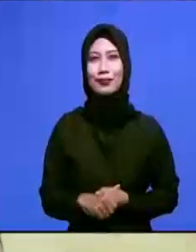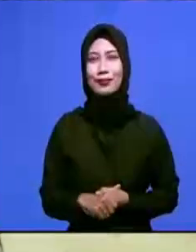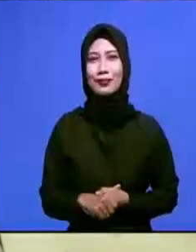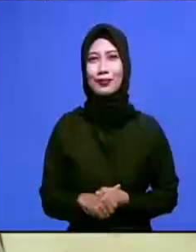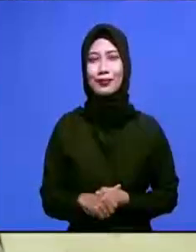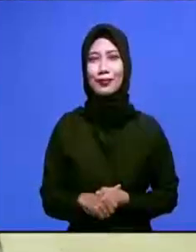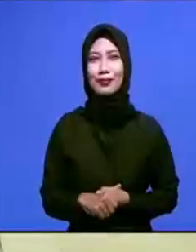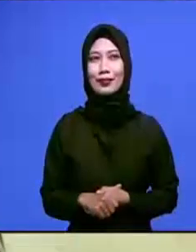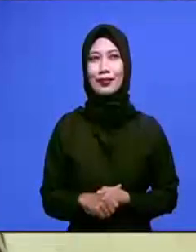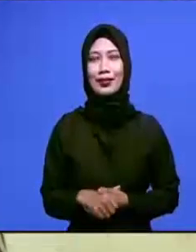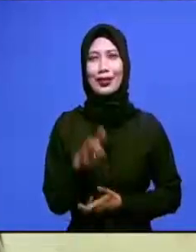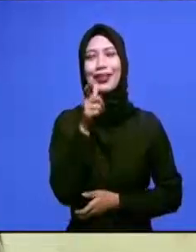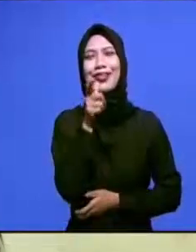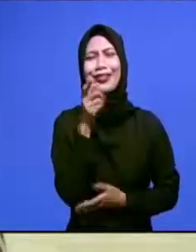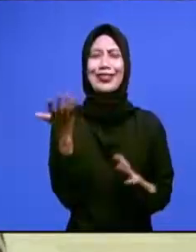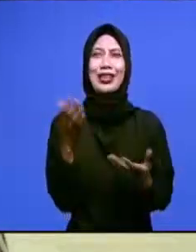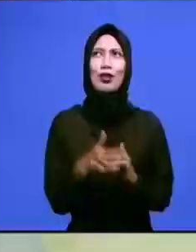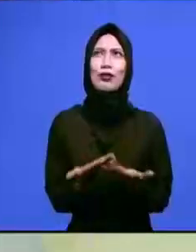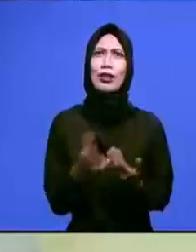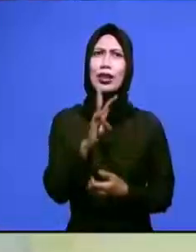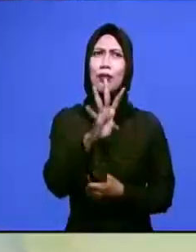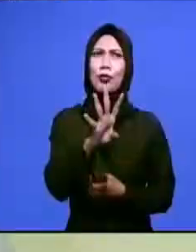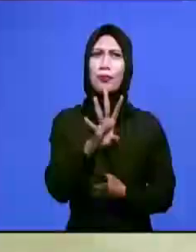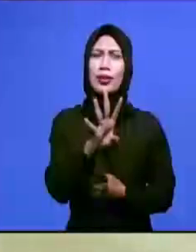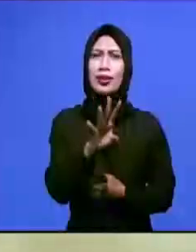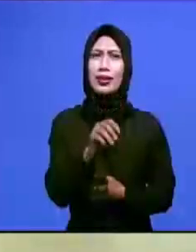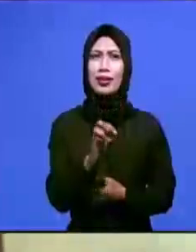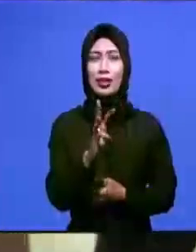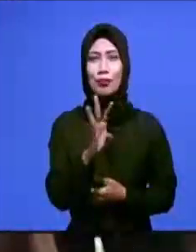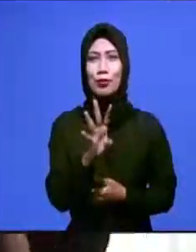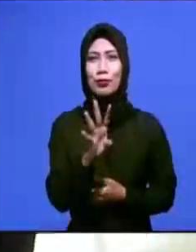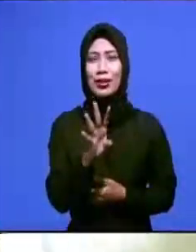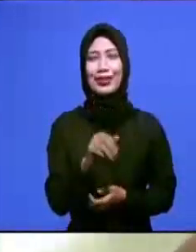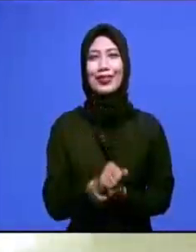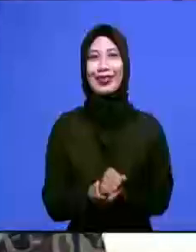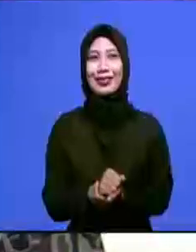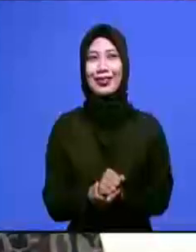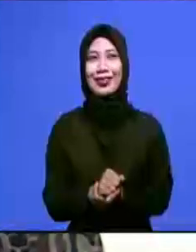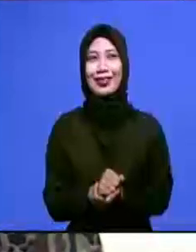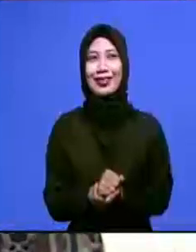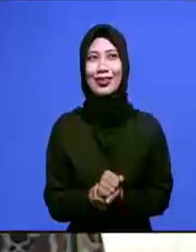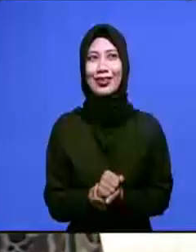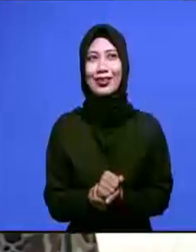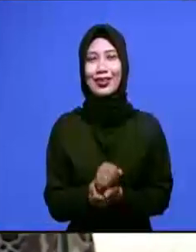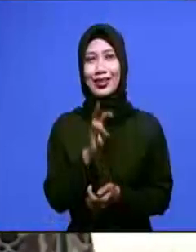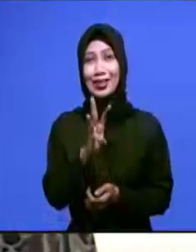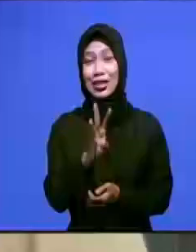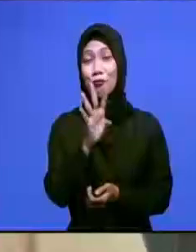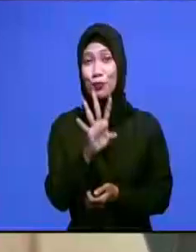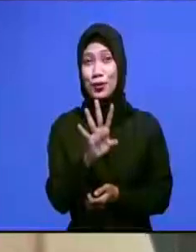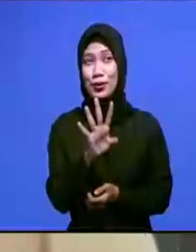Oh ya. Ya, 34. 34. 34 kan? 34